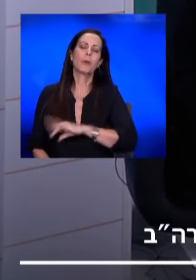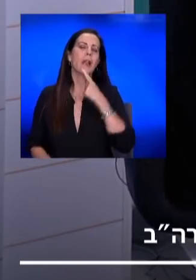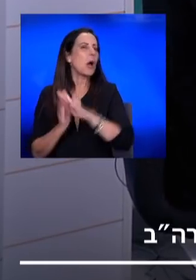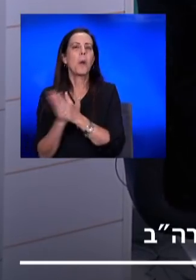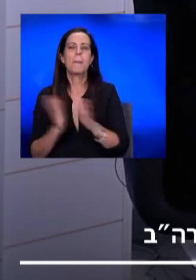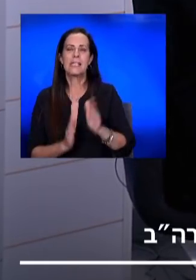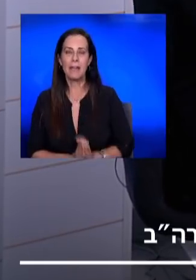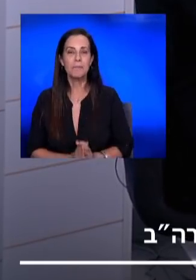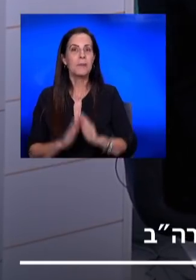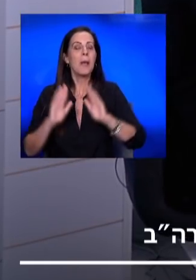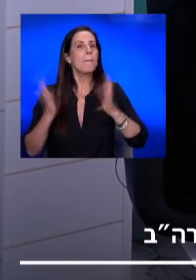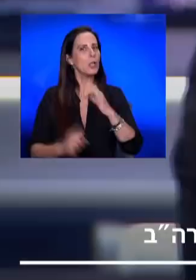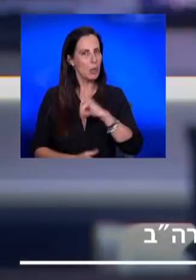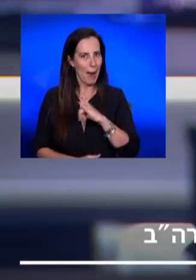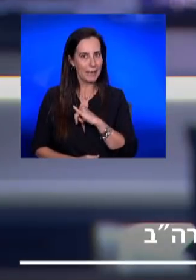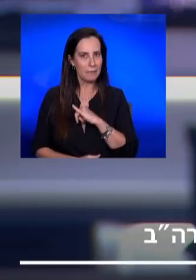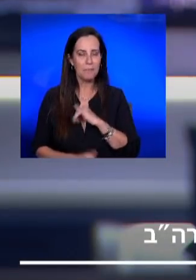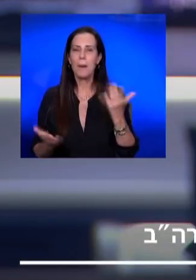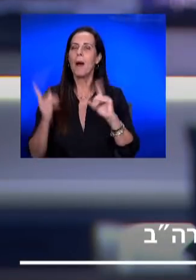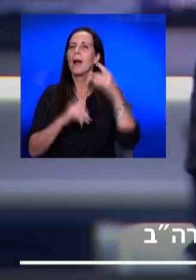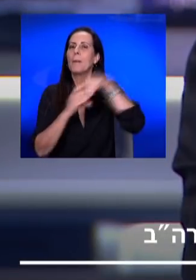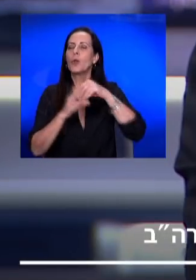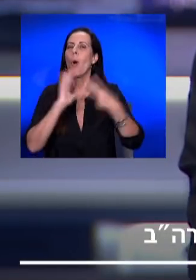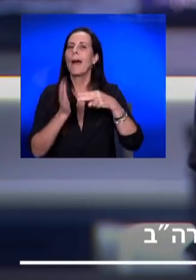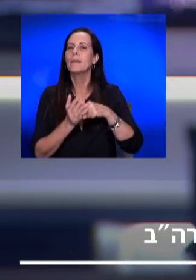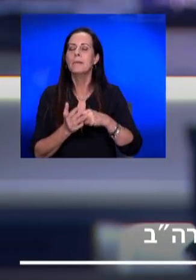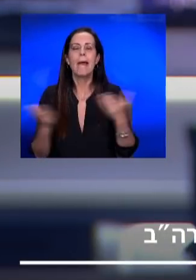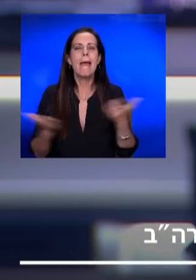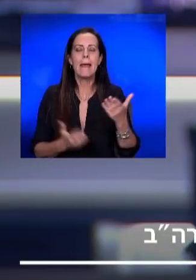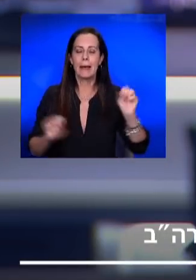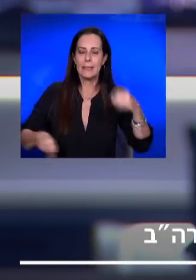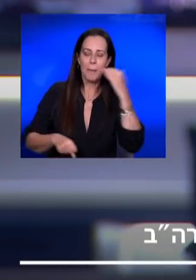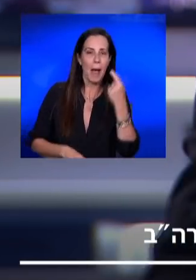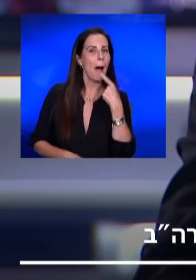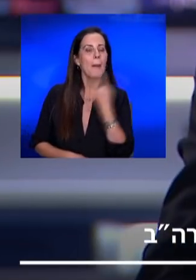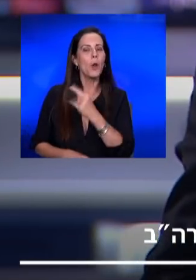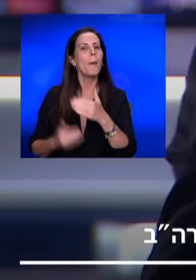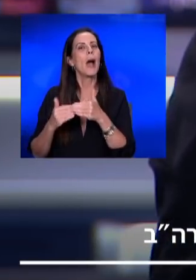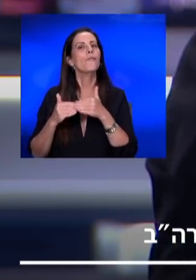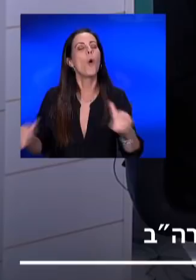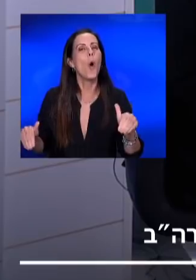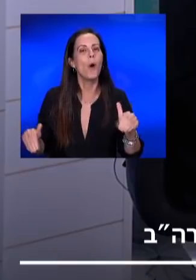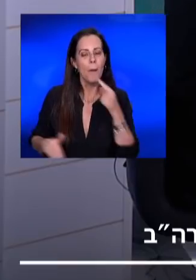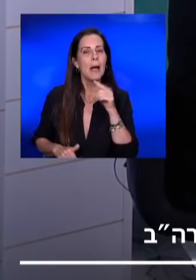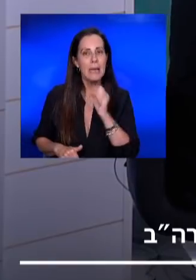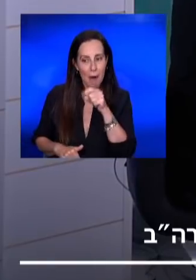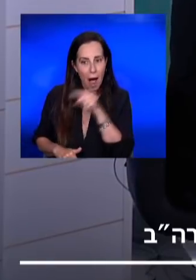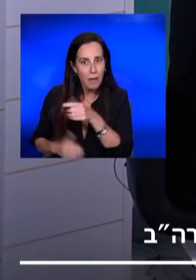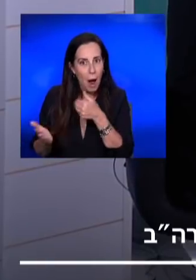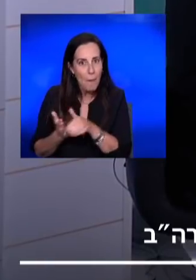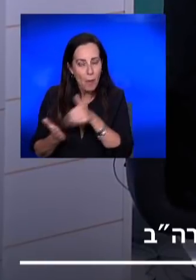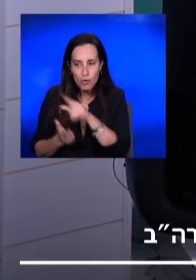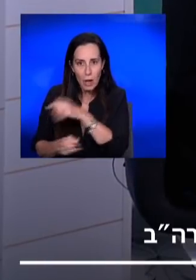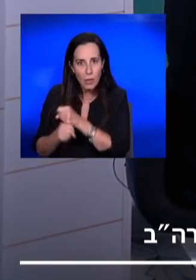בסדר. מה שמעניין זה, מה היה בתוך החדר, באיזה אופן ביידן סימן לו את הקו בחול ואמר לו, אם אתה ממשיך בפעולות